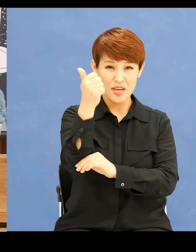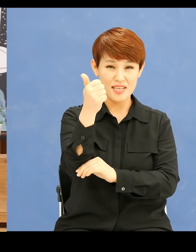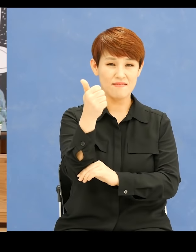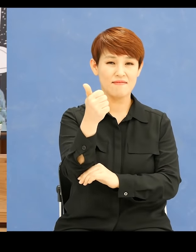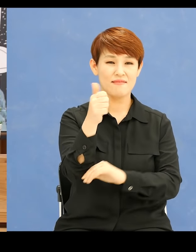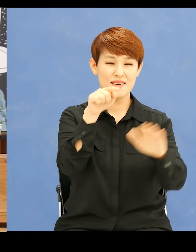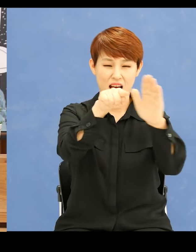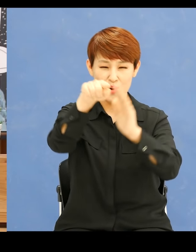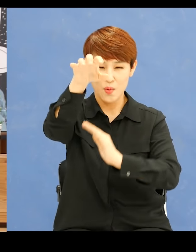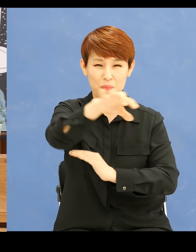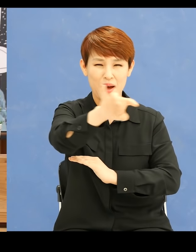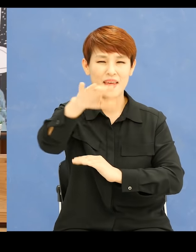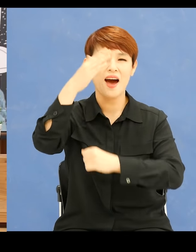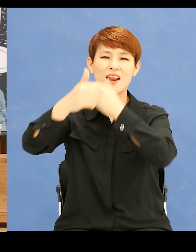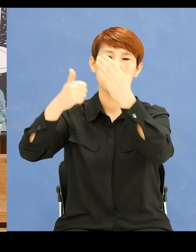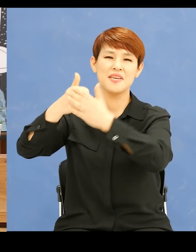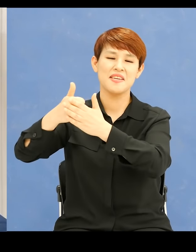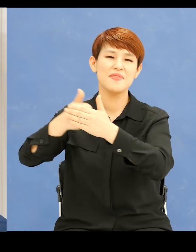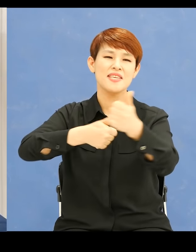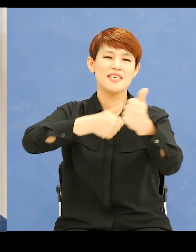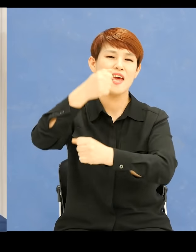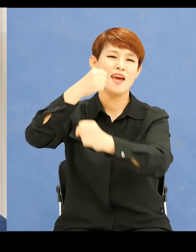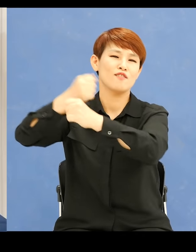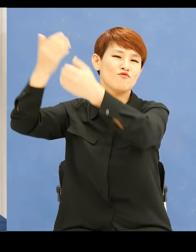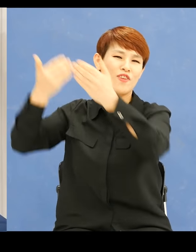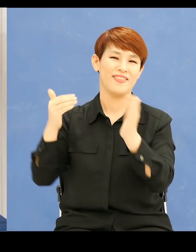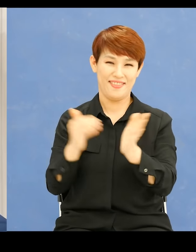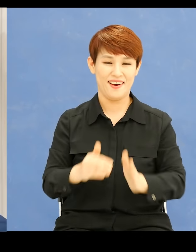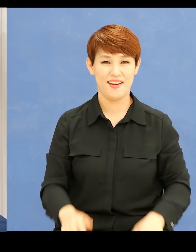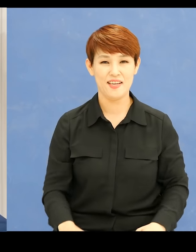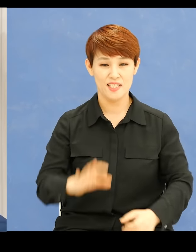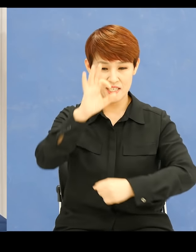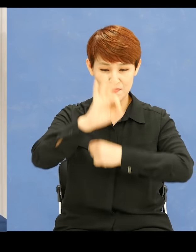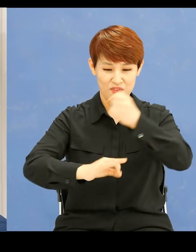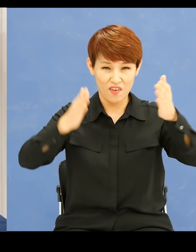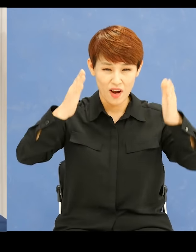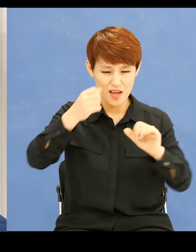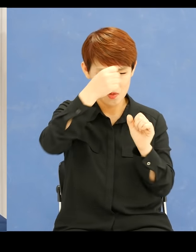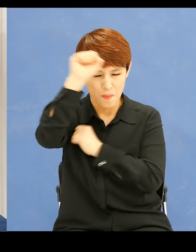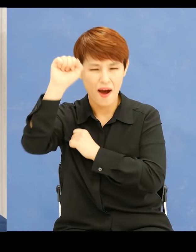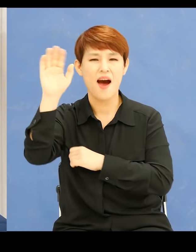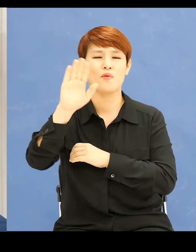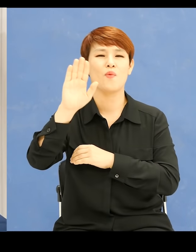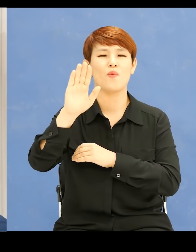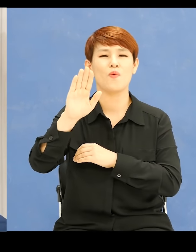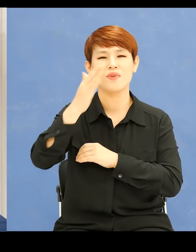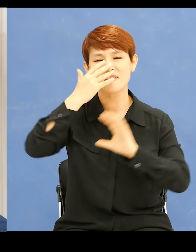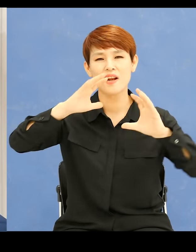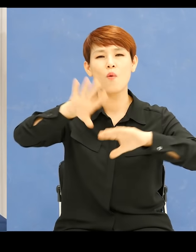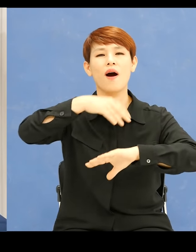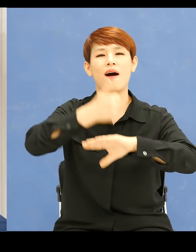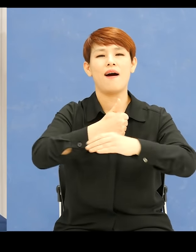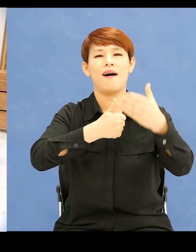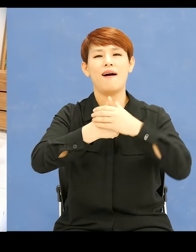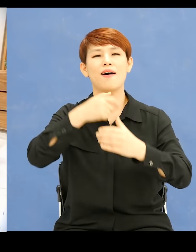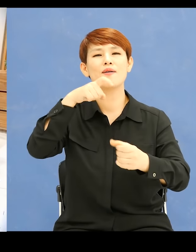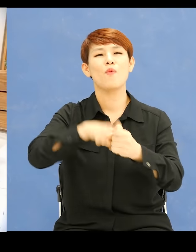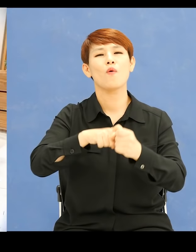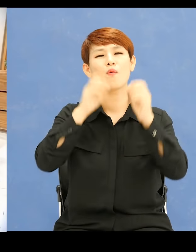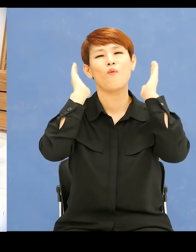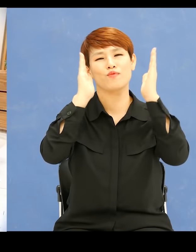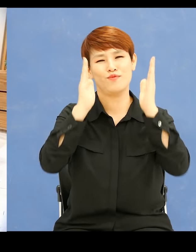하시더라. 연전연승을 하게 되는데 예. 다윗이 10년 동안 도망 다닌 게 아니라 이스라엘의 왕이 되기 위한 왕의 수업을 한 거죠.